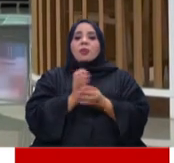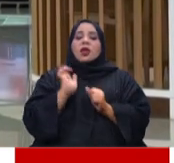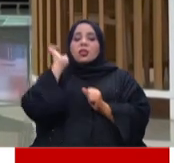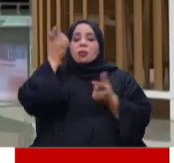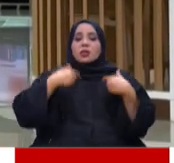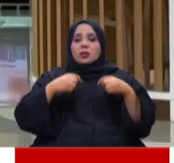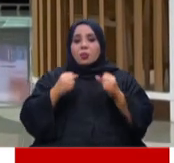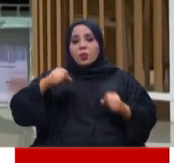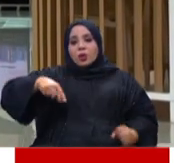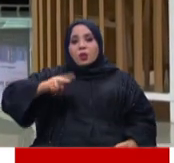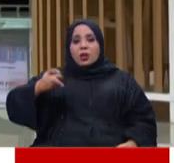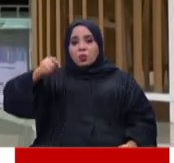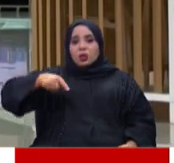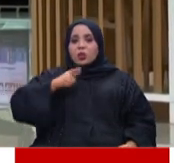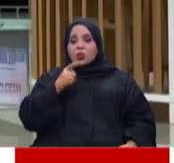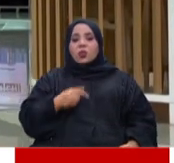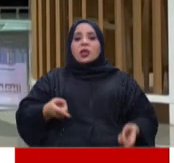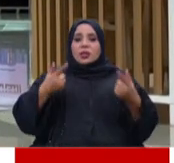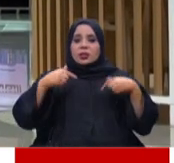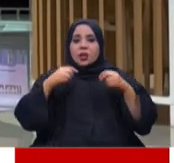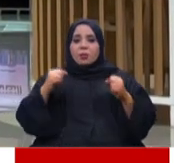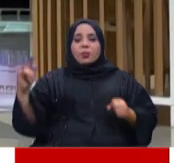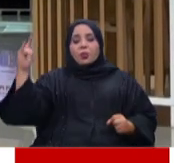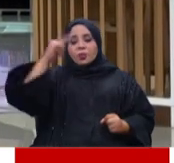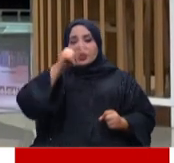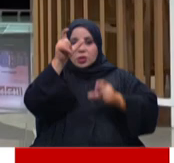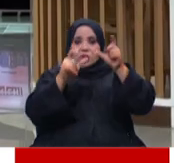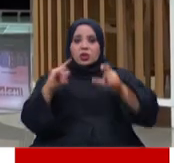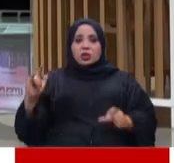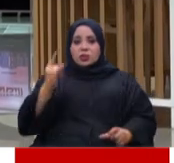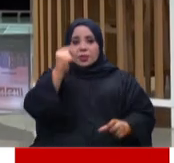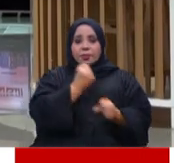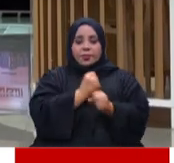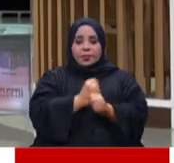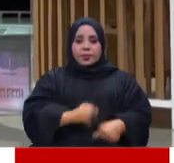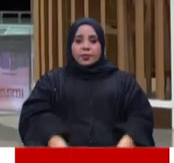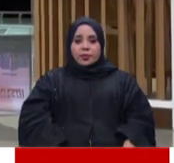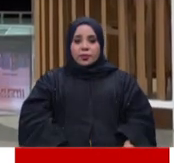المواطنين والمقيمين وأمن وسلامة مسافريها وأفراد طاقمها.